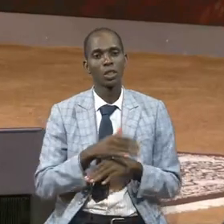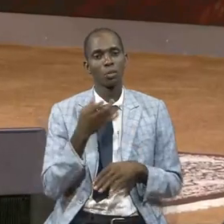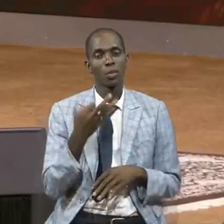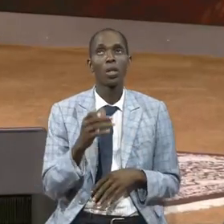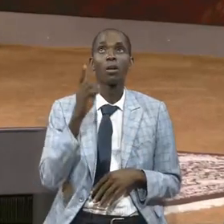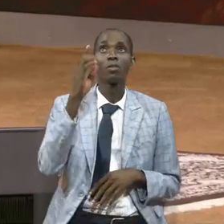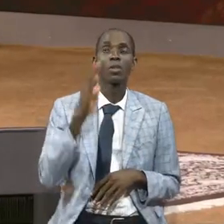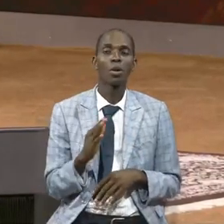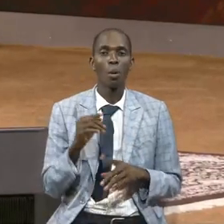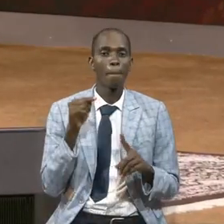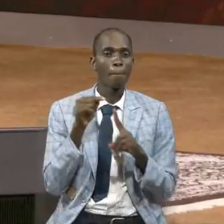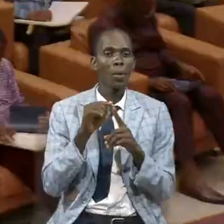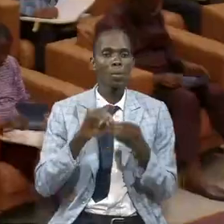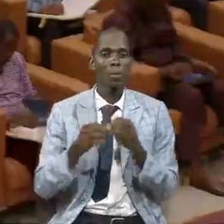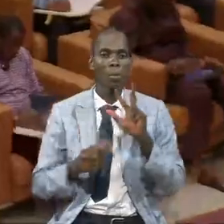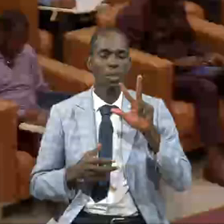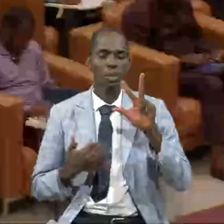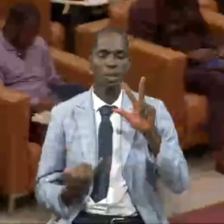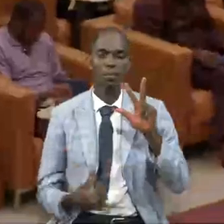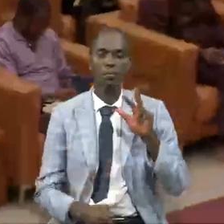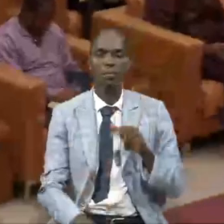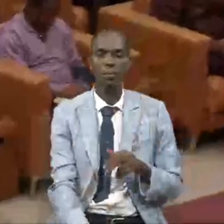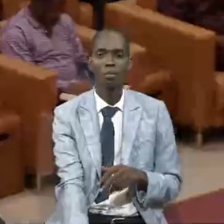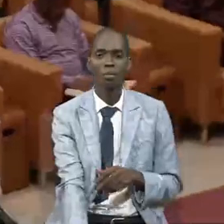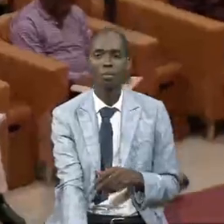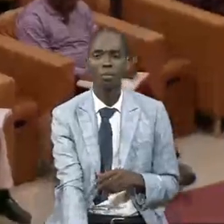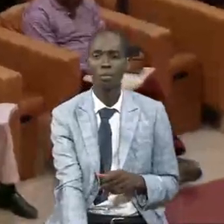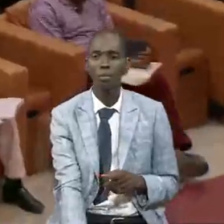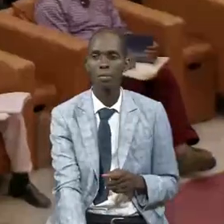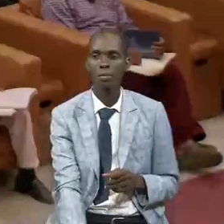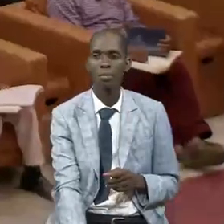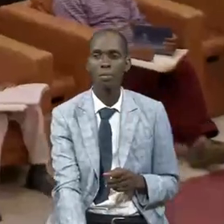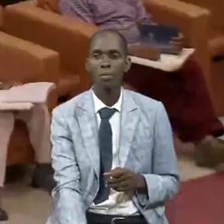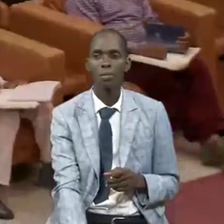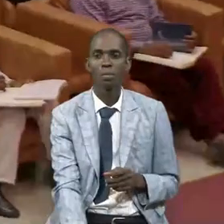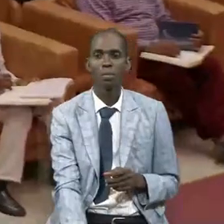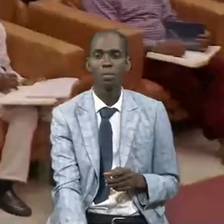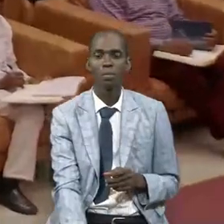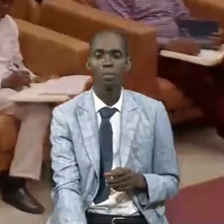troisième point maintenant. Troisième point. Nous allons voir